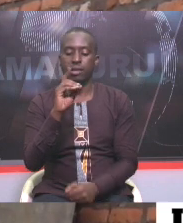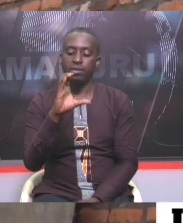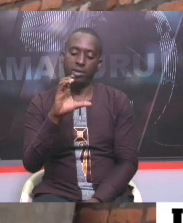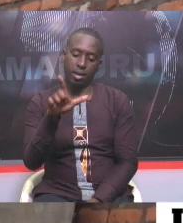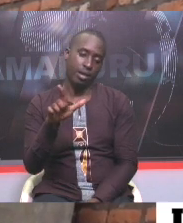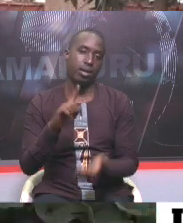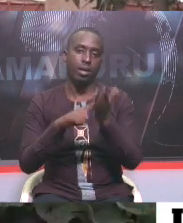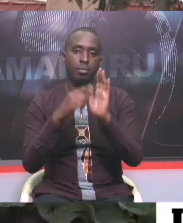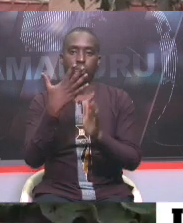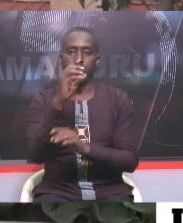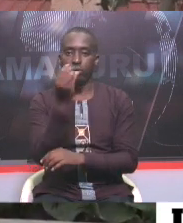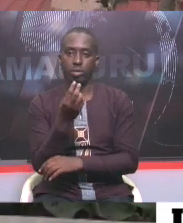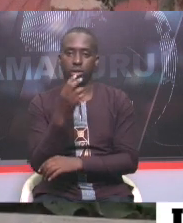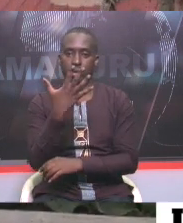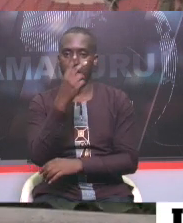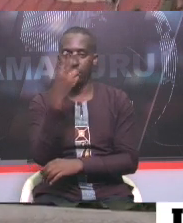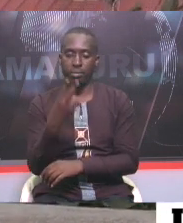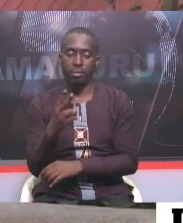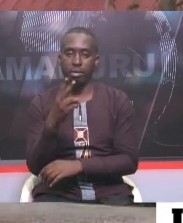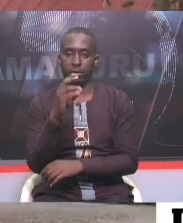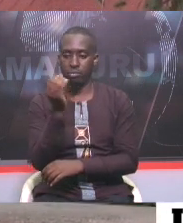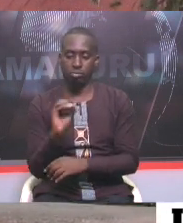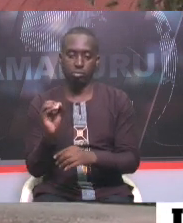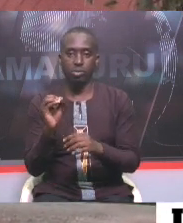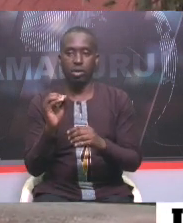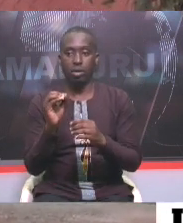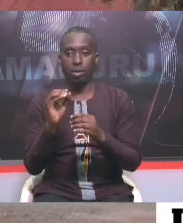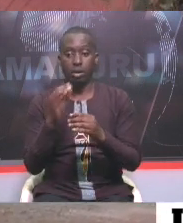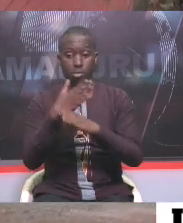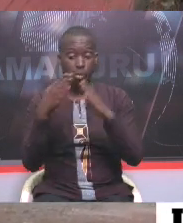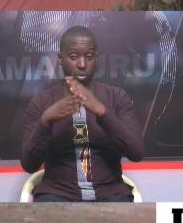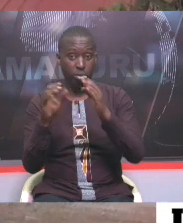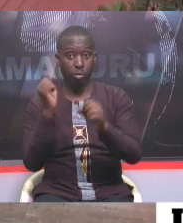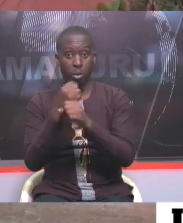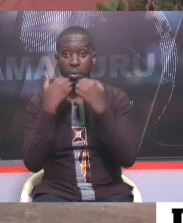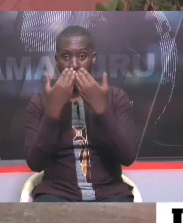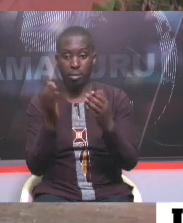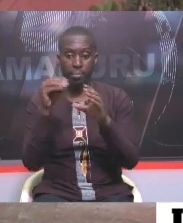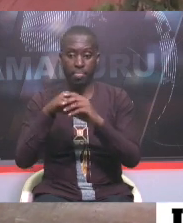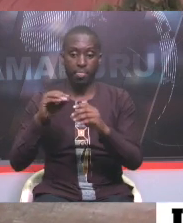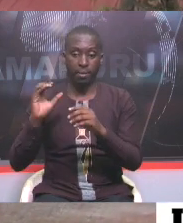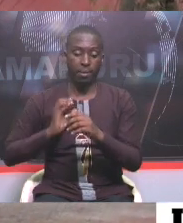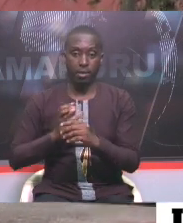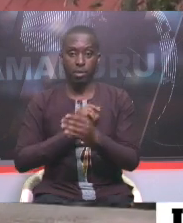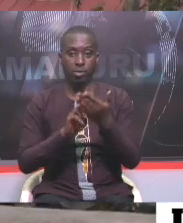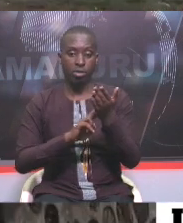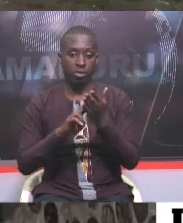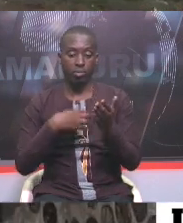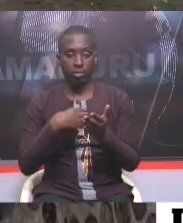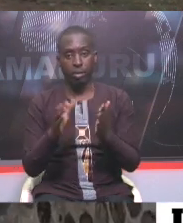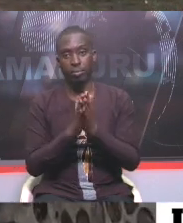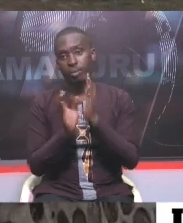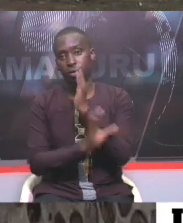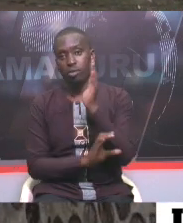ko 52% bya biyogaze zubatswe zidakora ndetse ubwo yitabaga komisiyo ishinzwe gukurikirana imikoreshereze y'imari